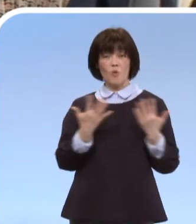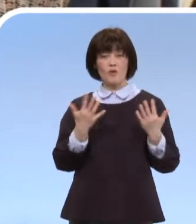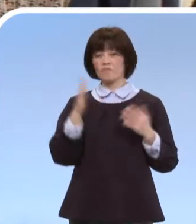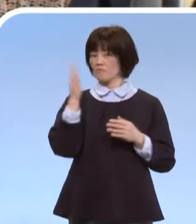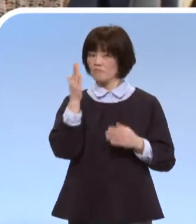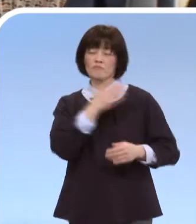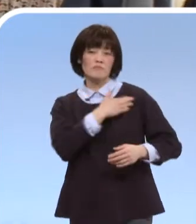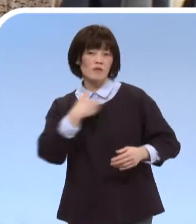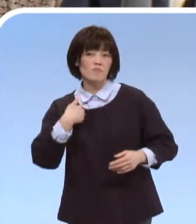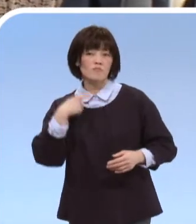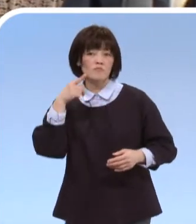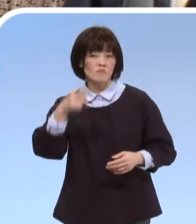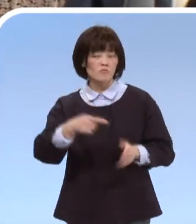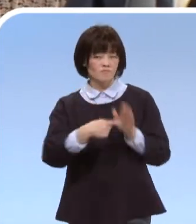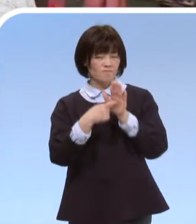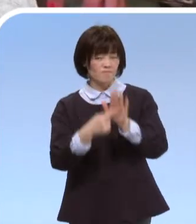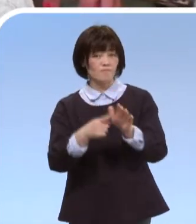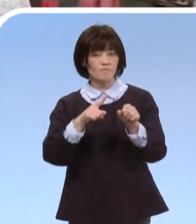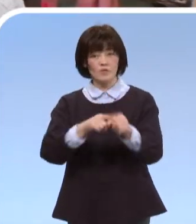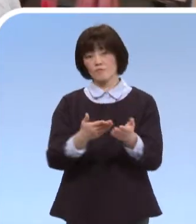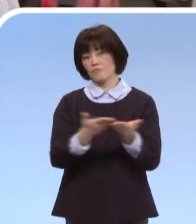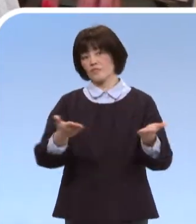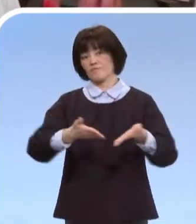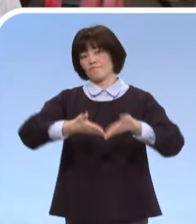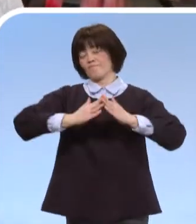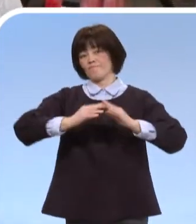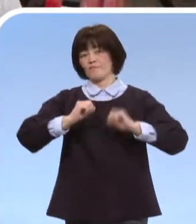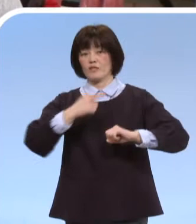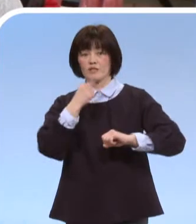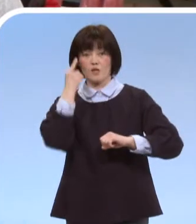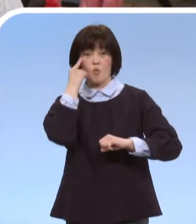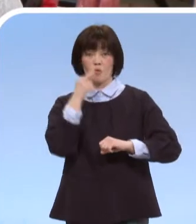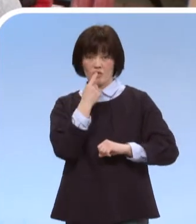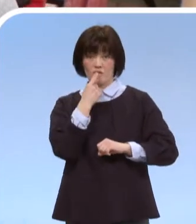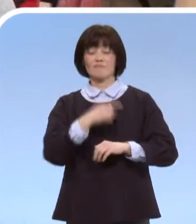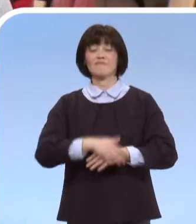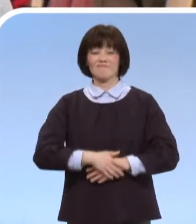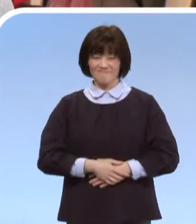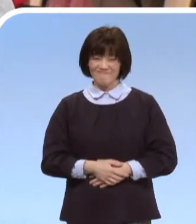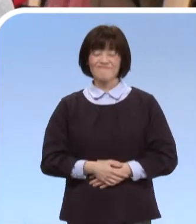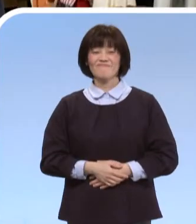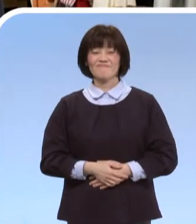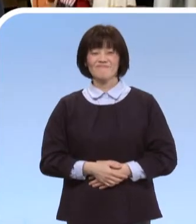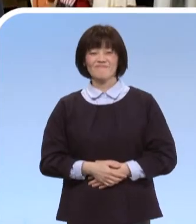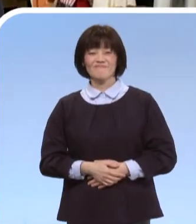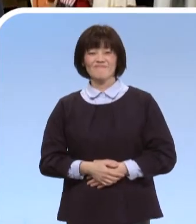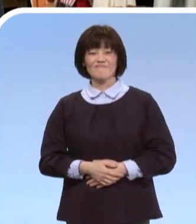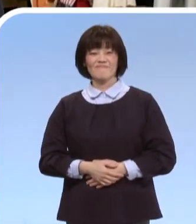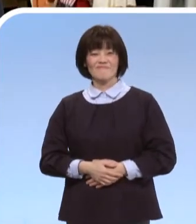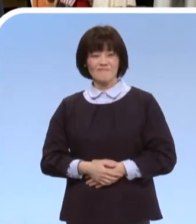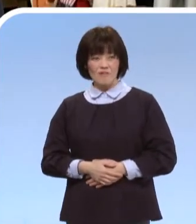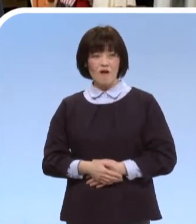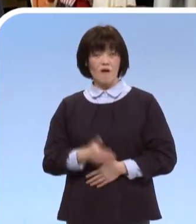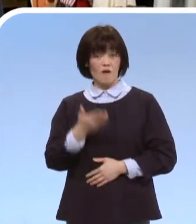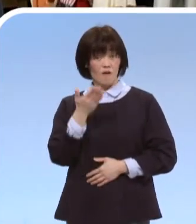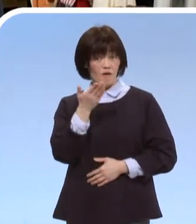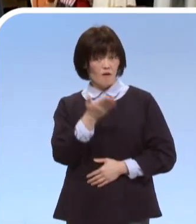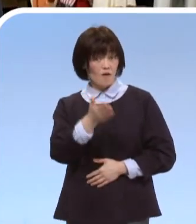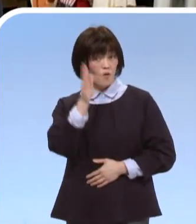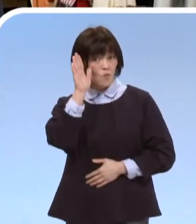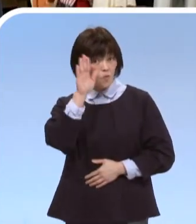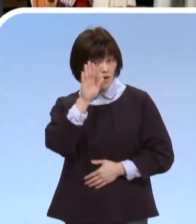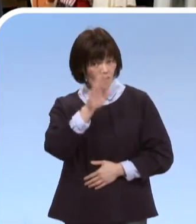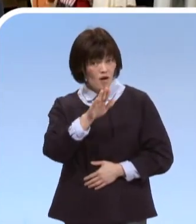広げる、可能性を広げるためにもこうはお店をやってみようかなというふうに思いました。 これから清田さん